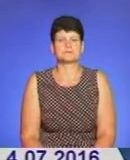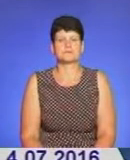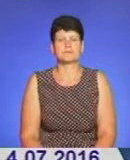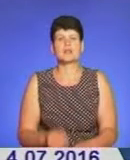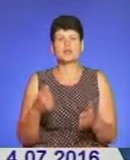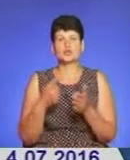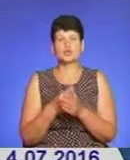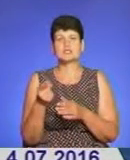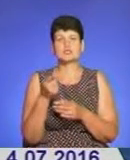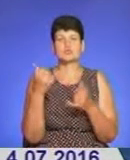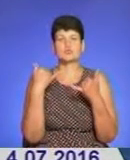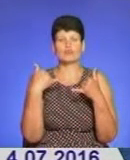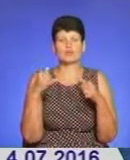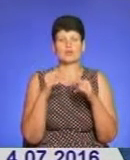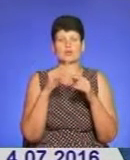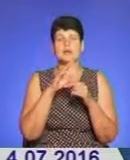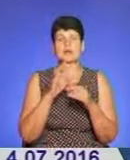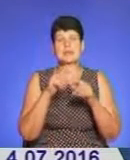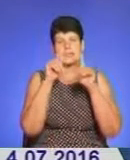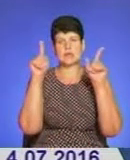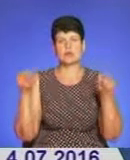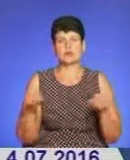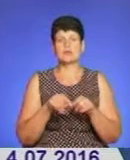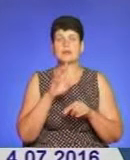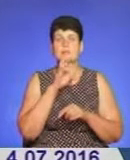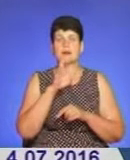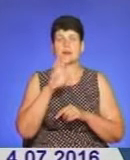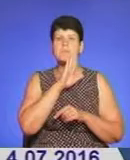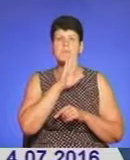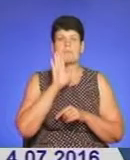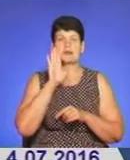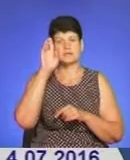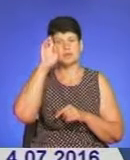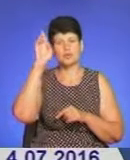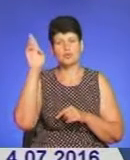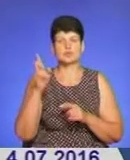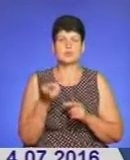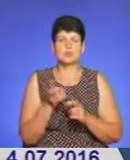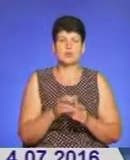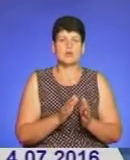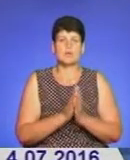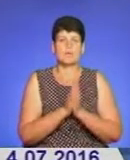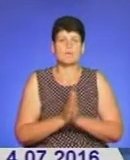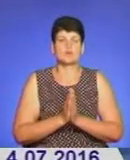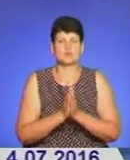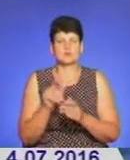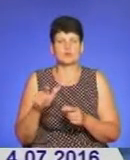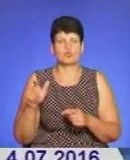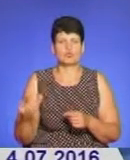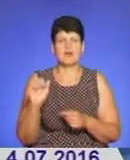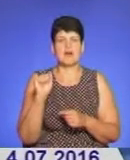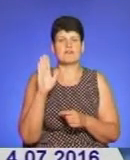До тернопільської чудотворної ікони Божої Матері молилися прихожани Кафедрального собору Різдва Христового Української